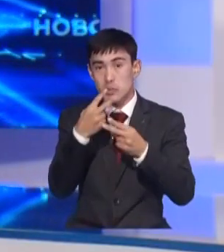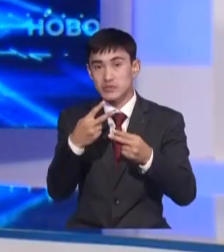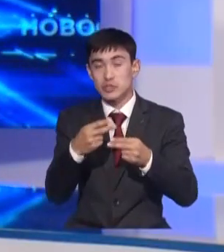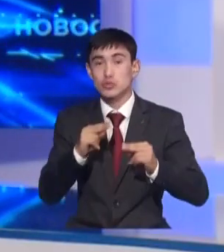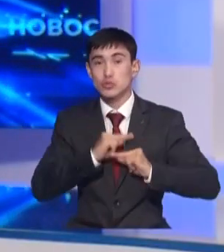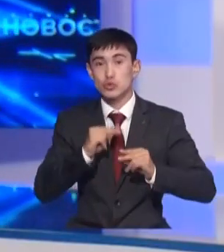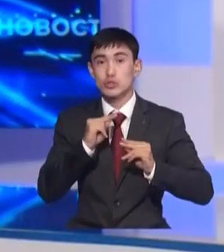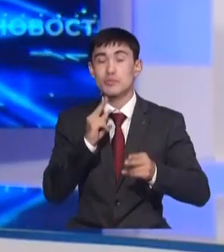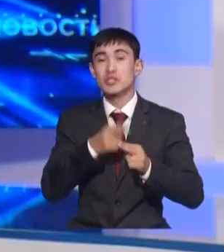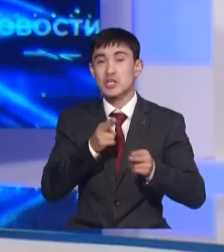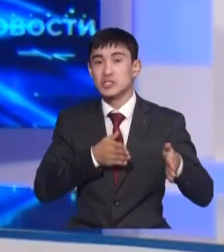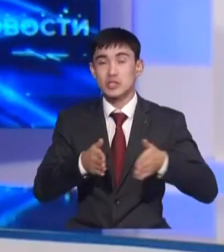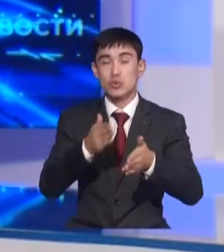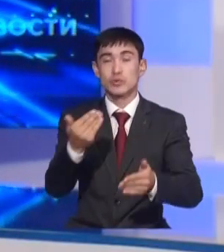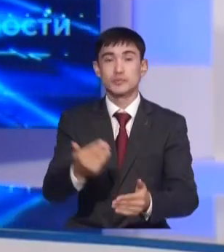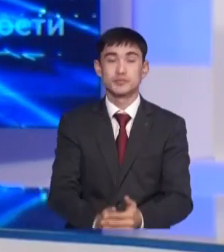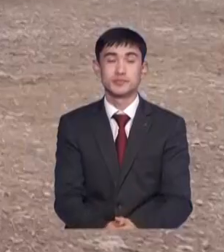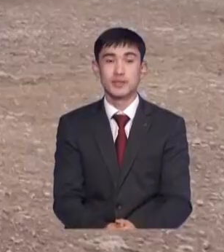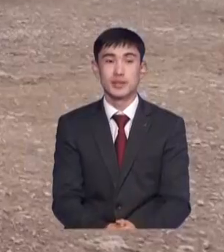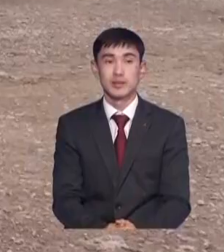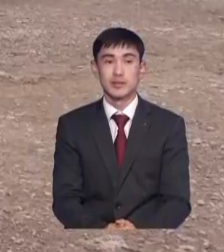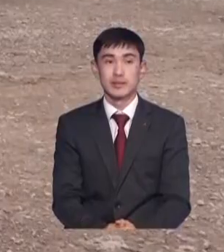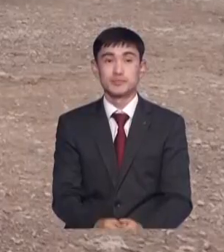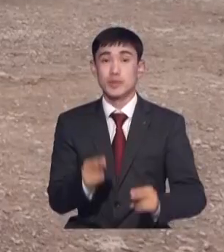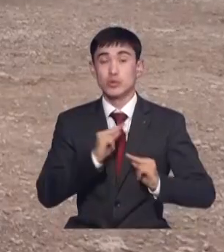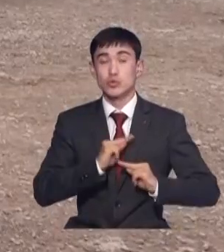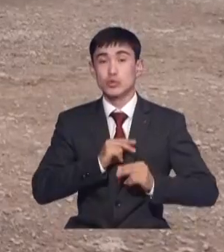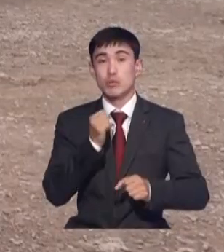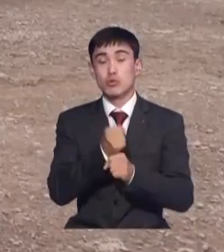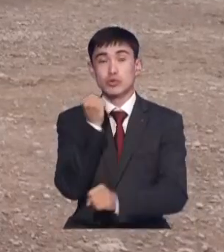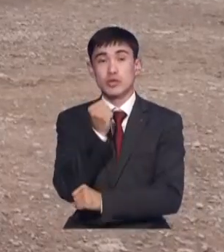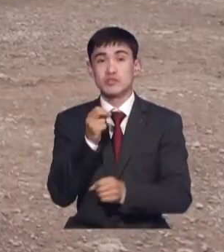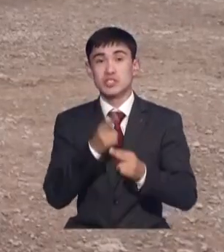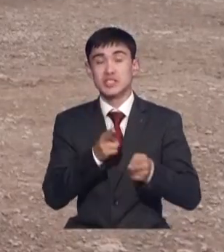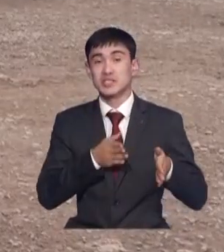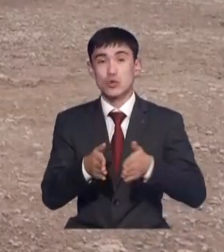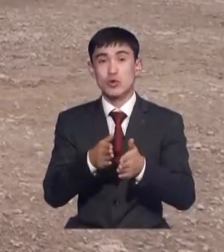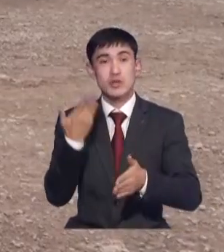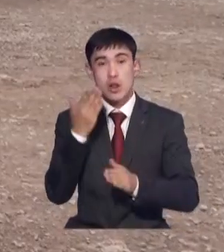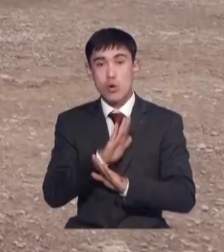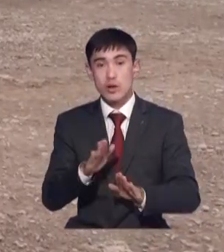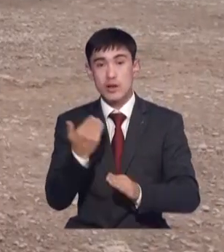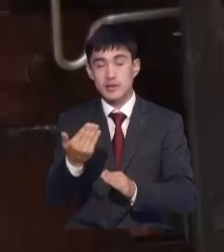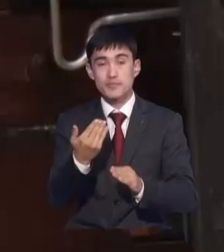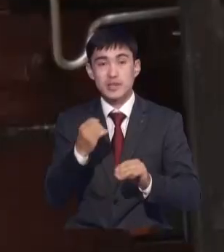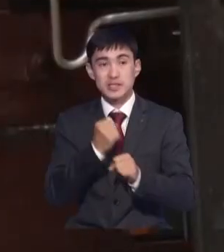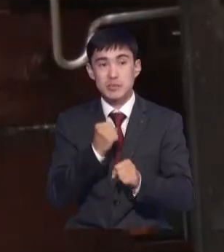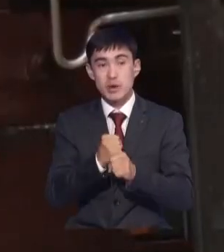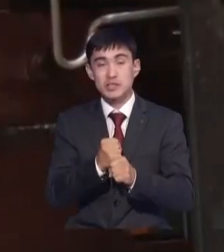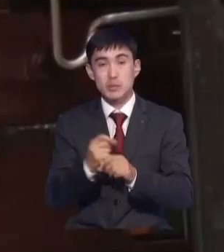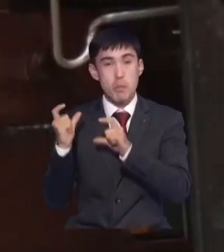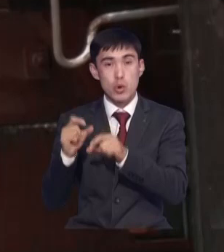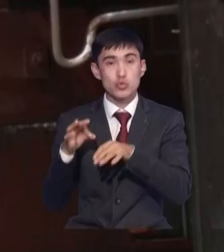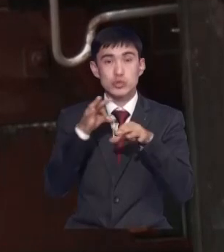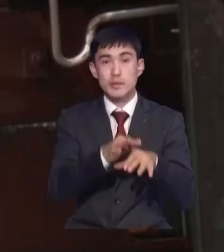посвящен труженикам железных дорог. Труд работников железнодорожной отрасли весьма нелегкий. Они не только занимаются